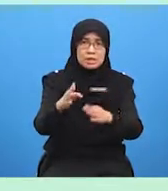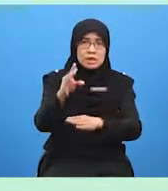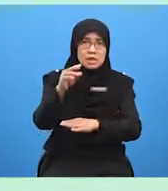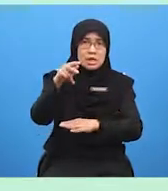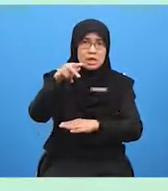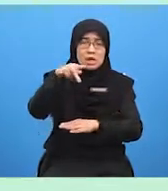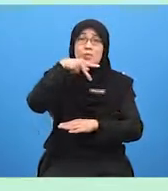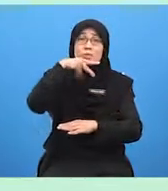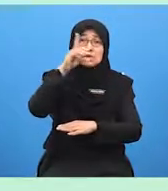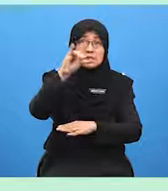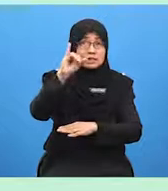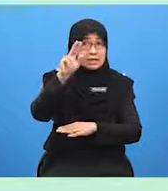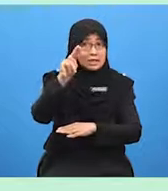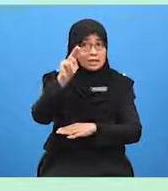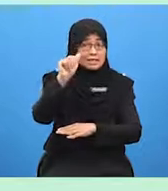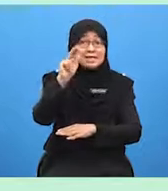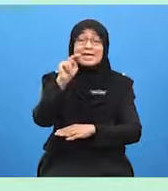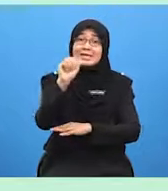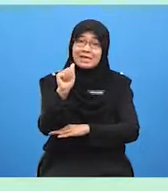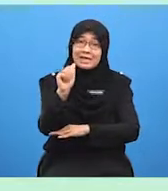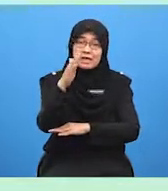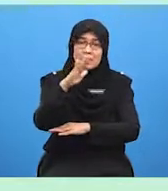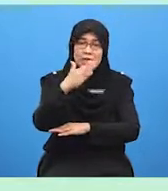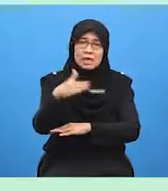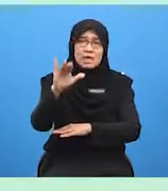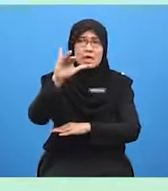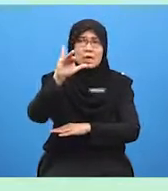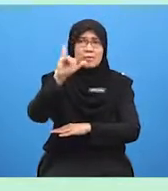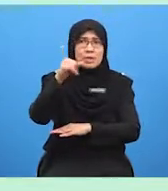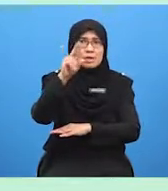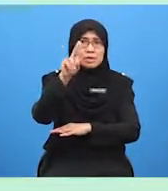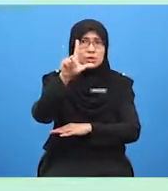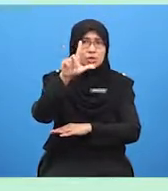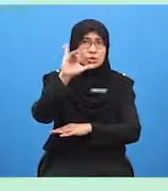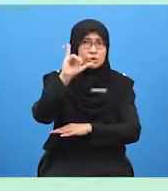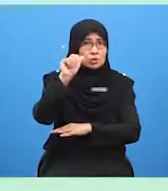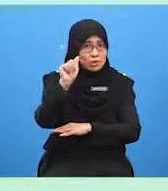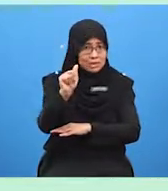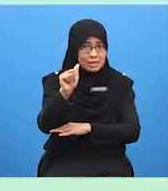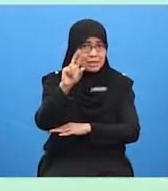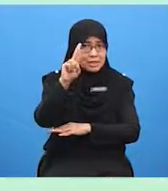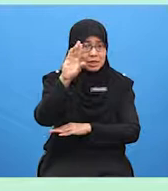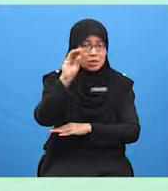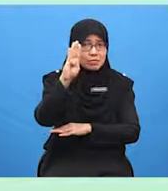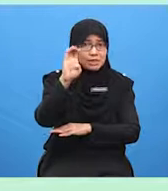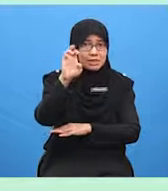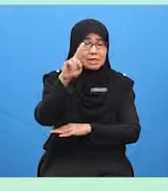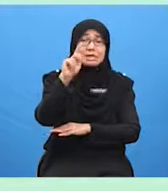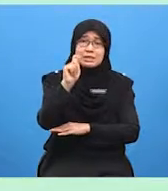Diana, Julia Roberts dan ramai lagi artis antarabangsa. Wah, hebat